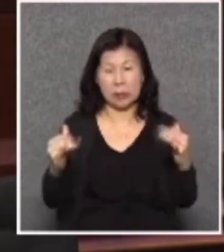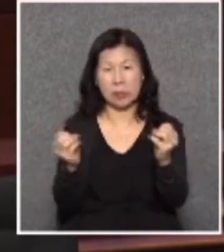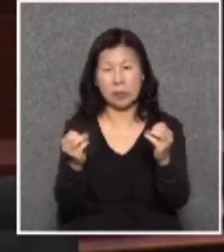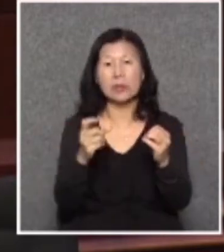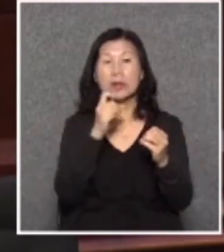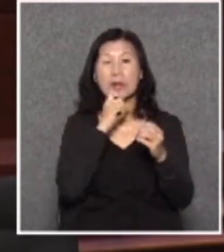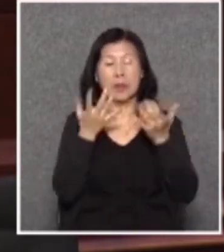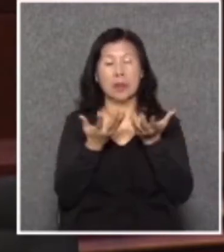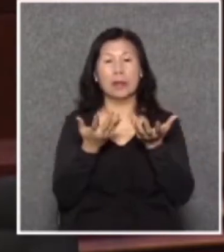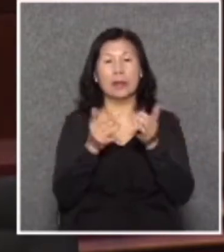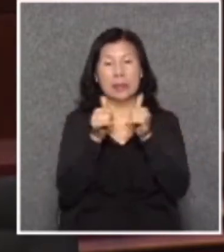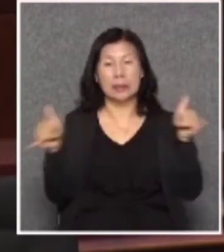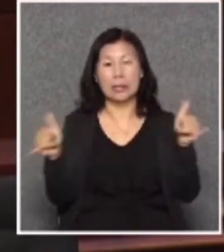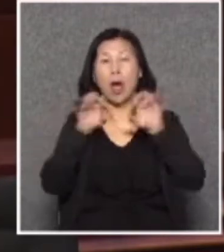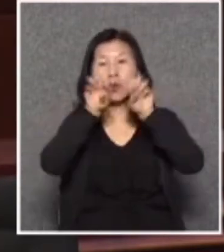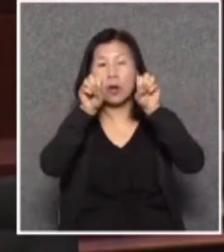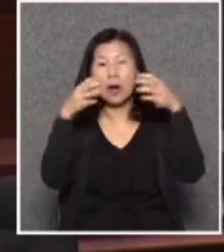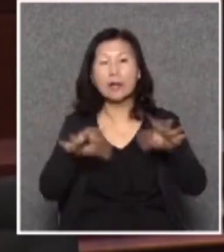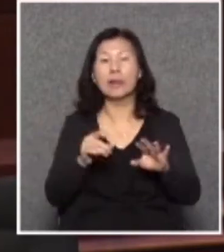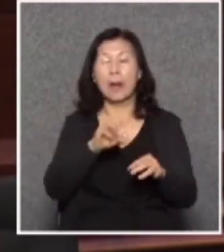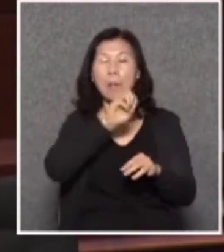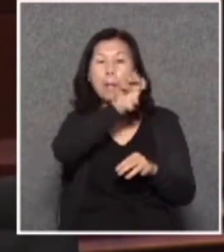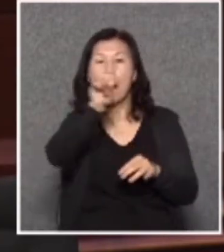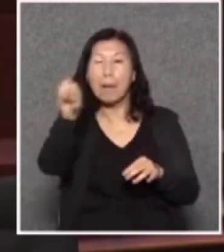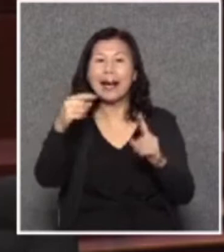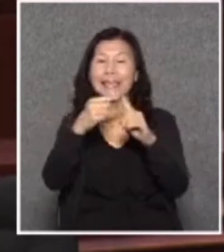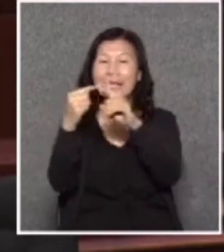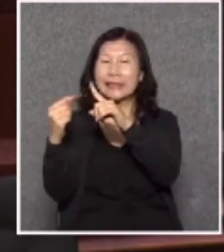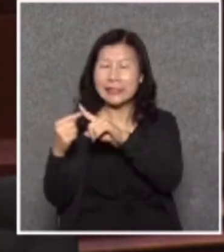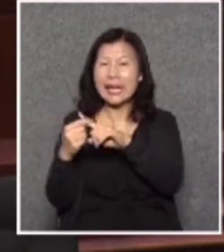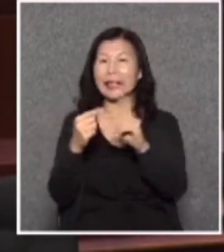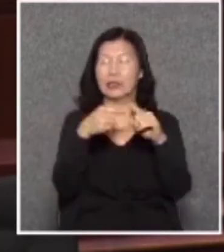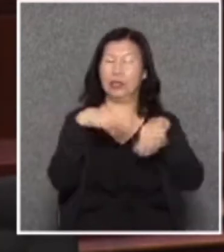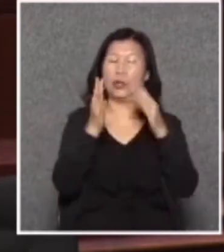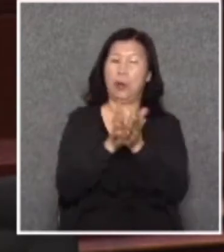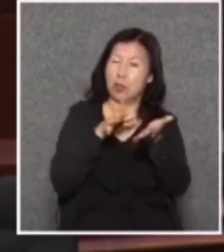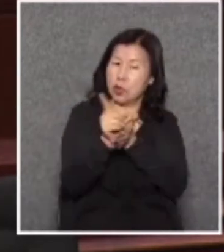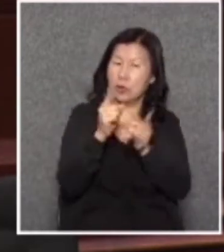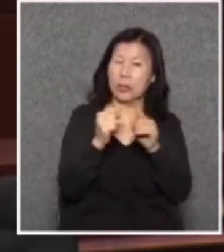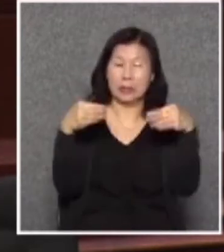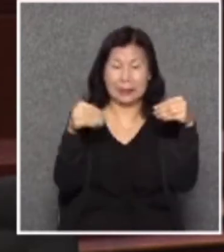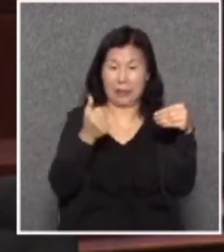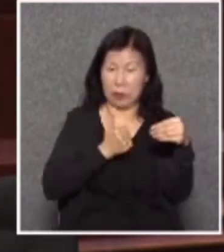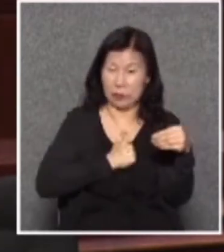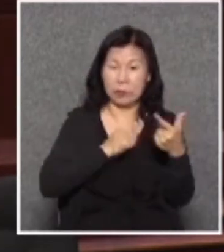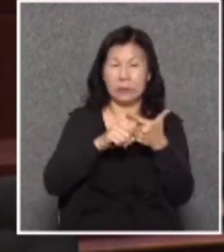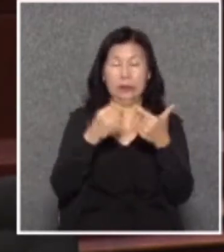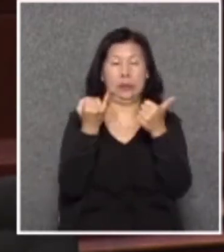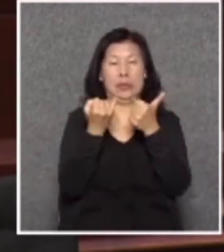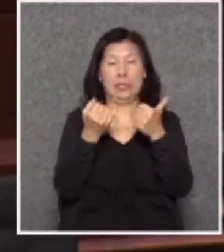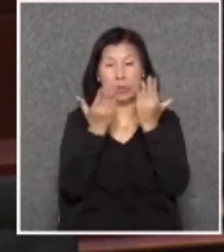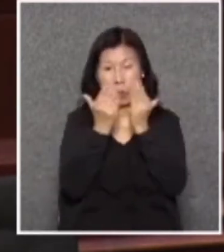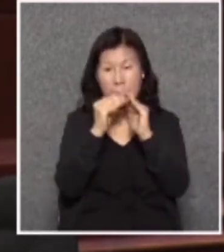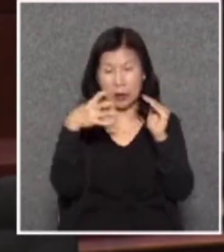論壇等等，進一步呢諮詢不同的持份者，包括教師、校長、